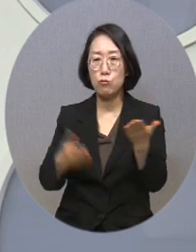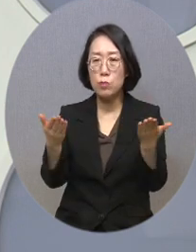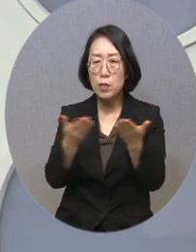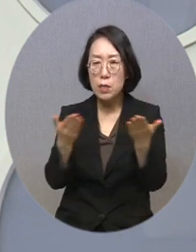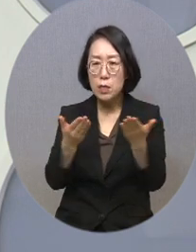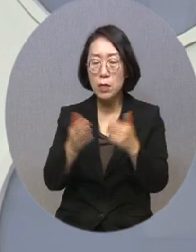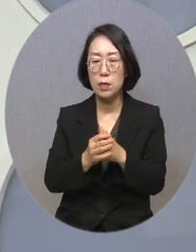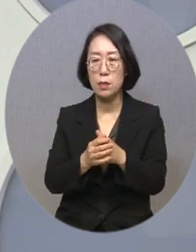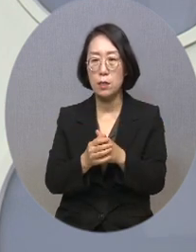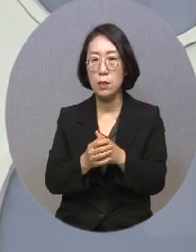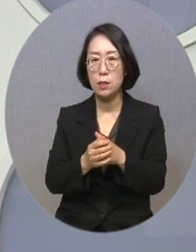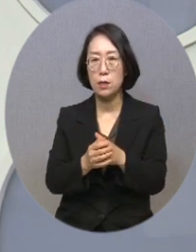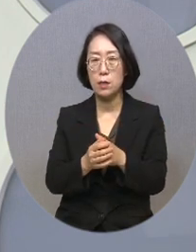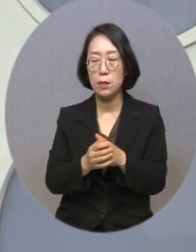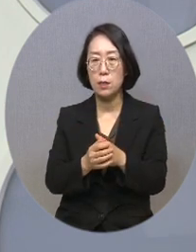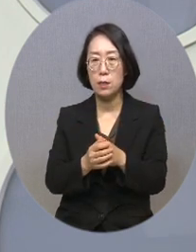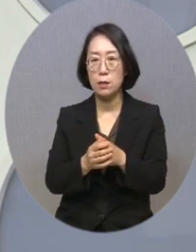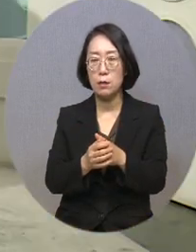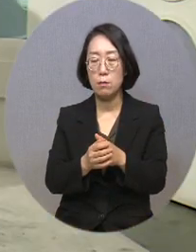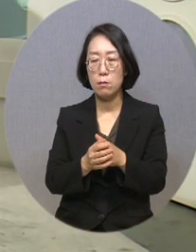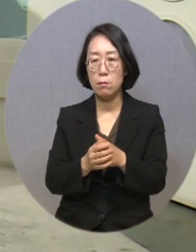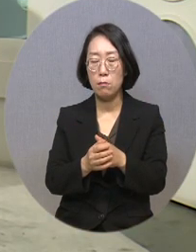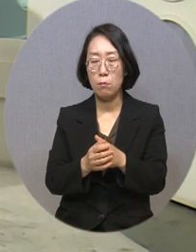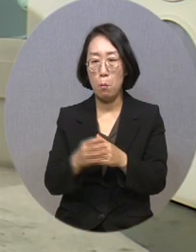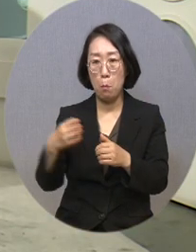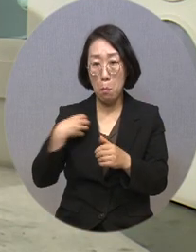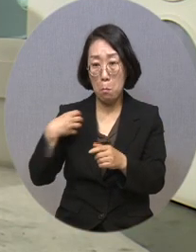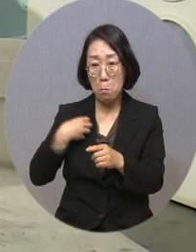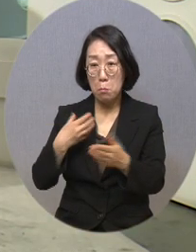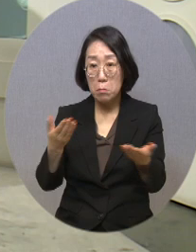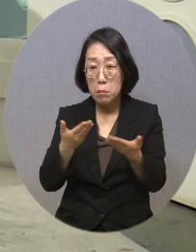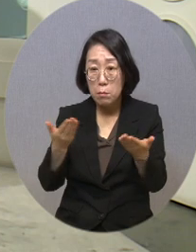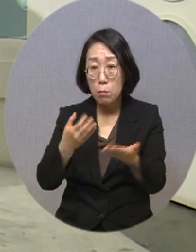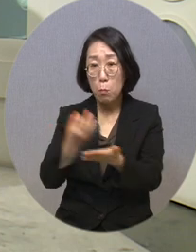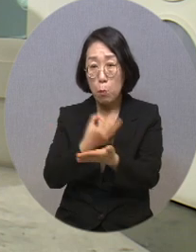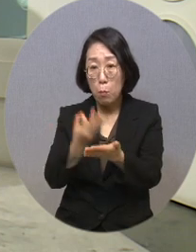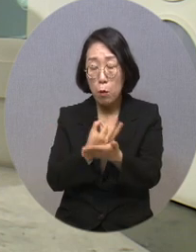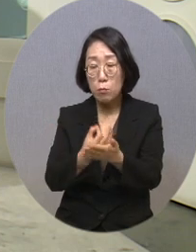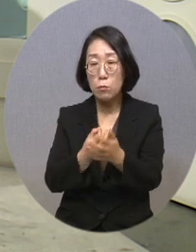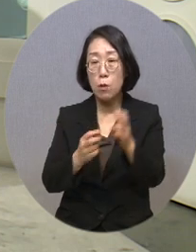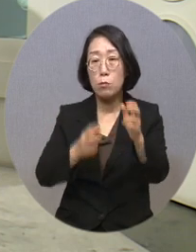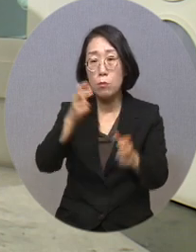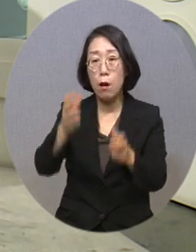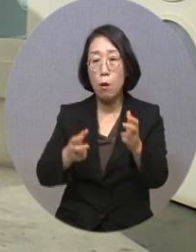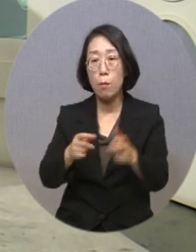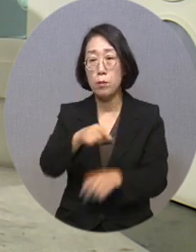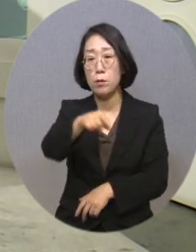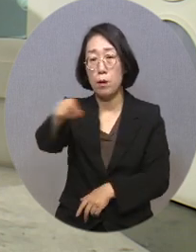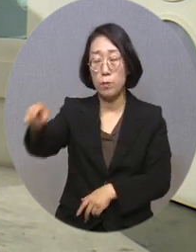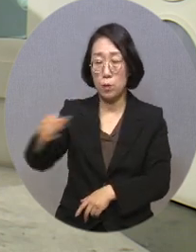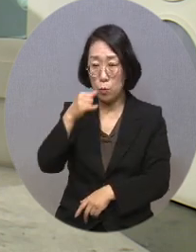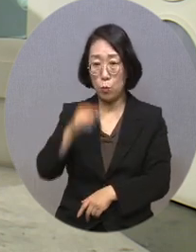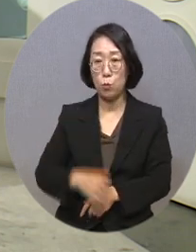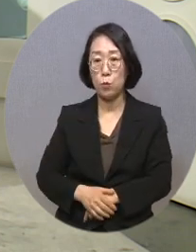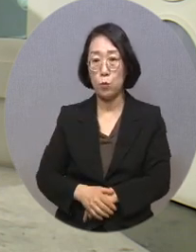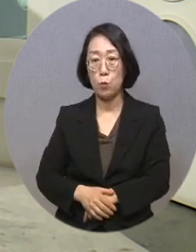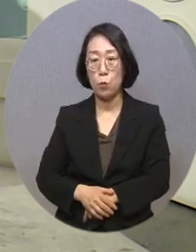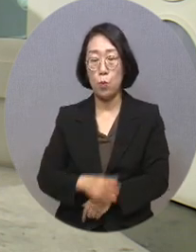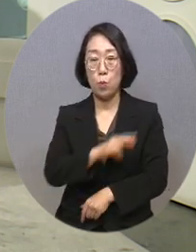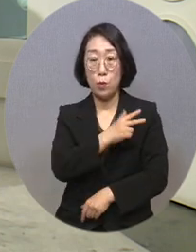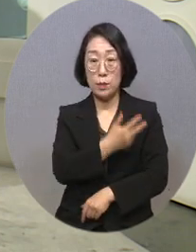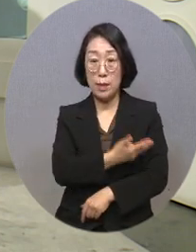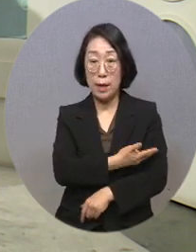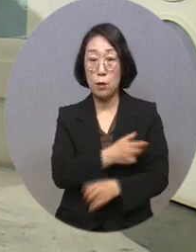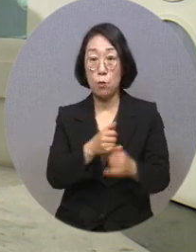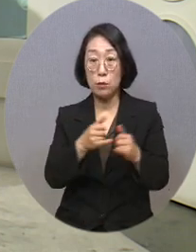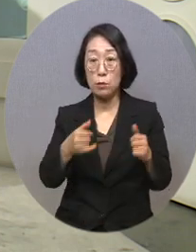업무를 하는 그런 플랫폼 사업자들이 있고 네. 또 이 이제 세무사의 자격을 이제 이렇게